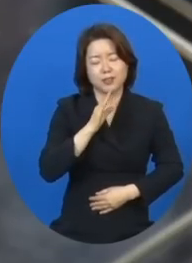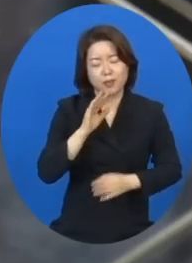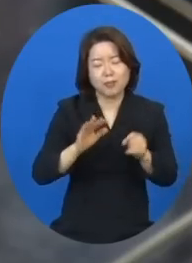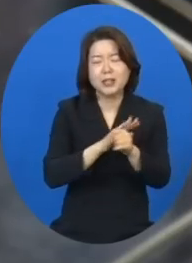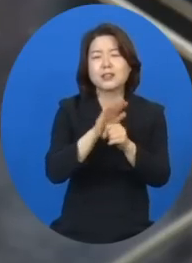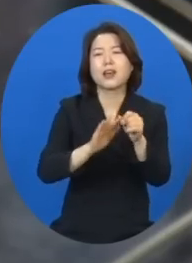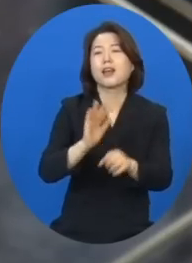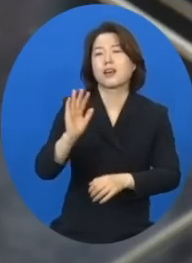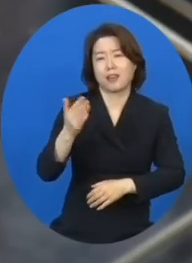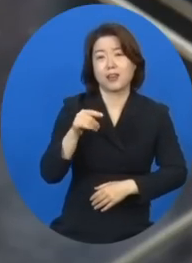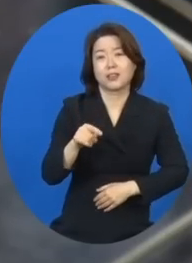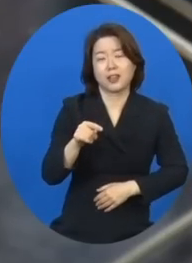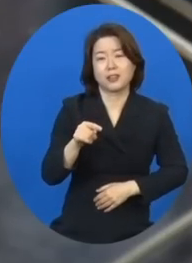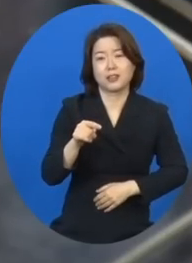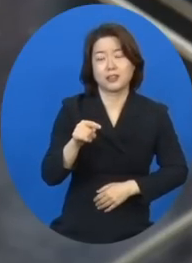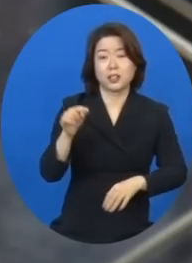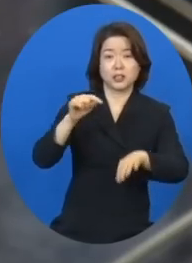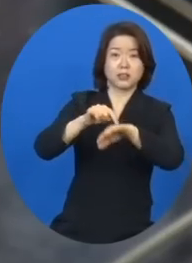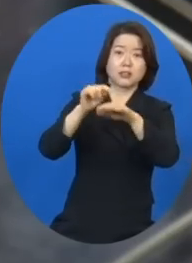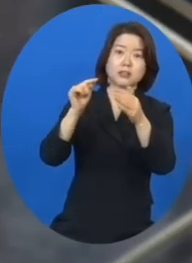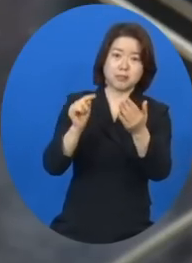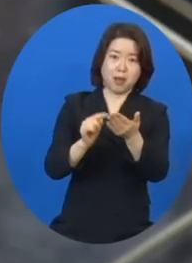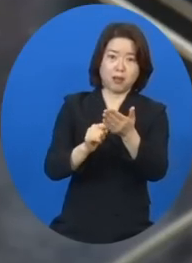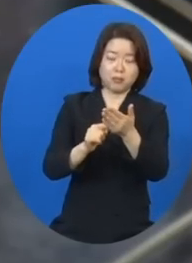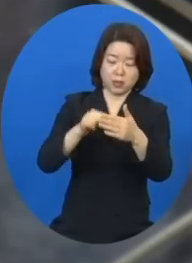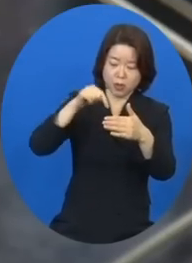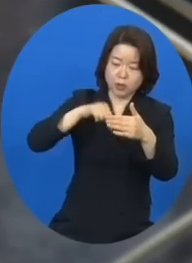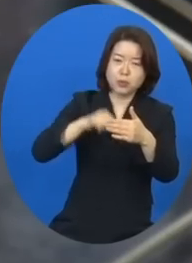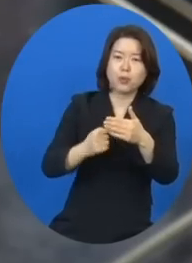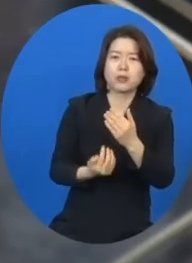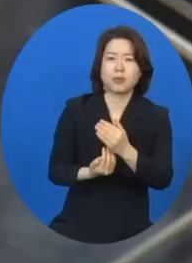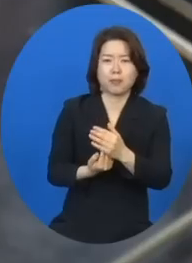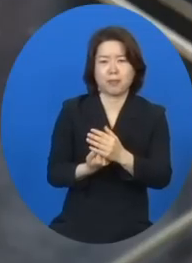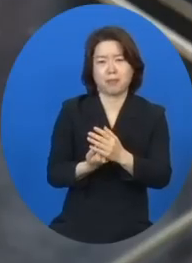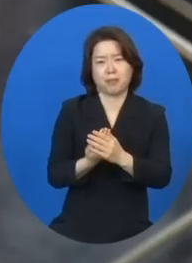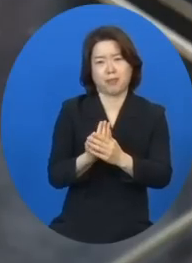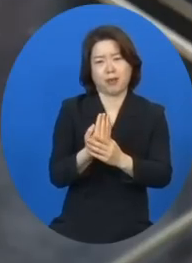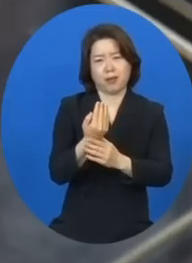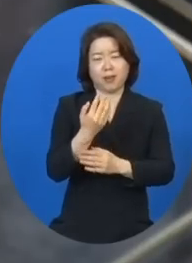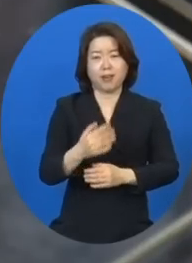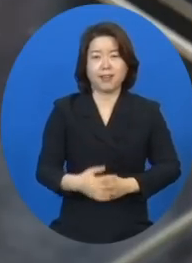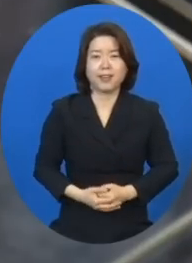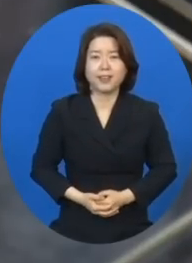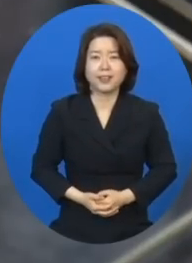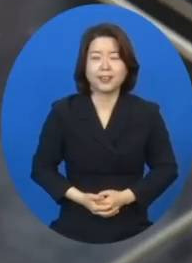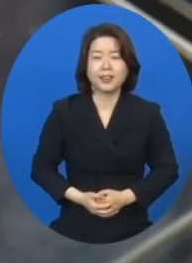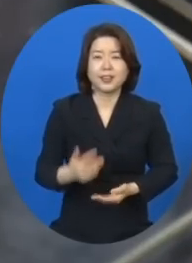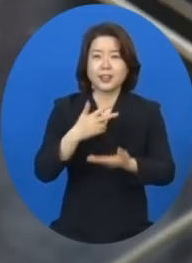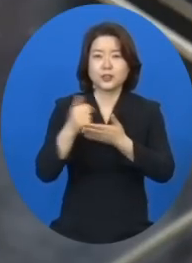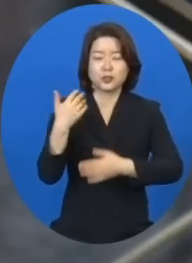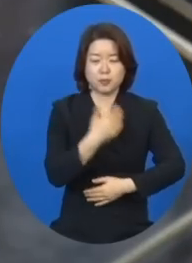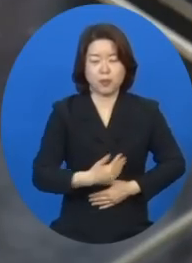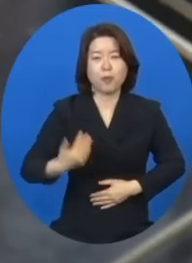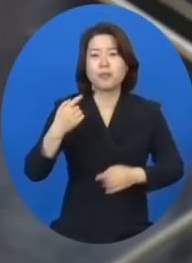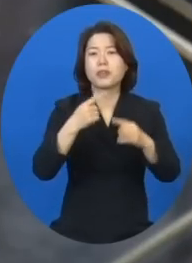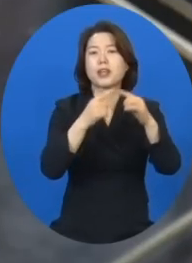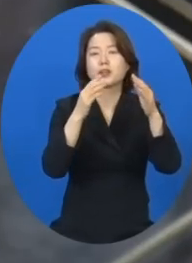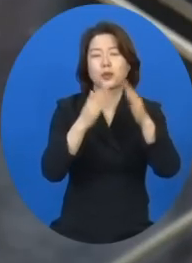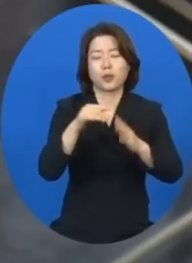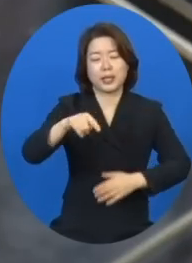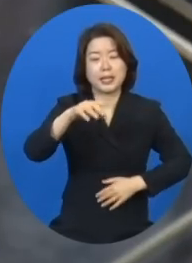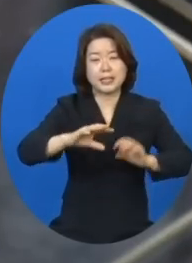있겠습니까? 라는 마음이 제게 들더라고요. 주님의 몸된 교회가 이 땅의